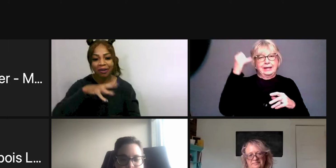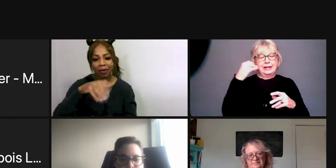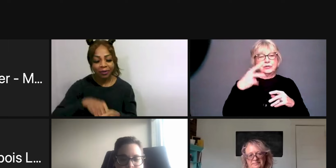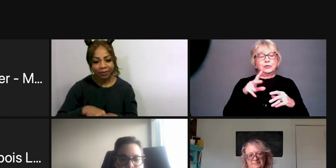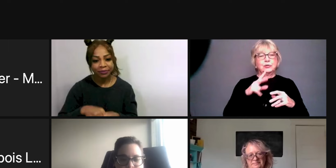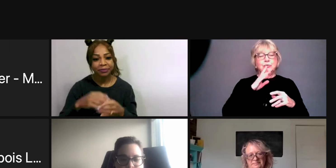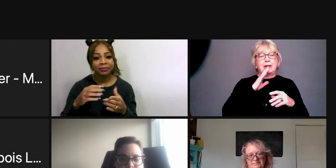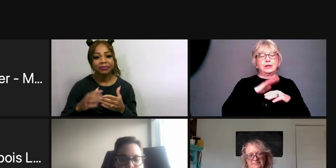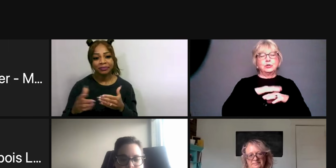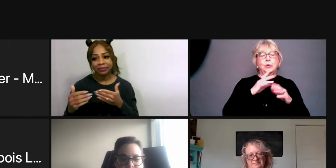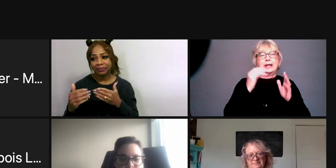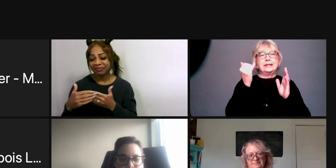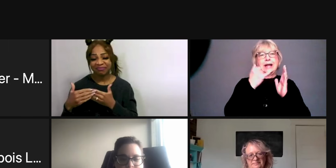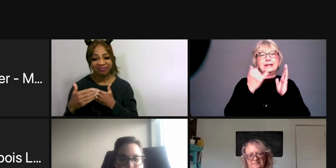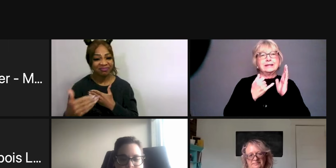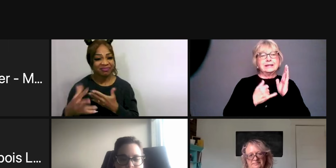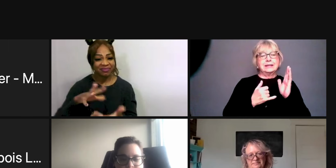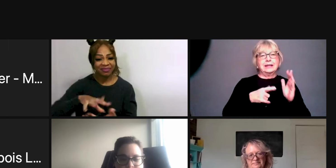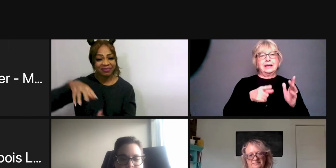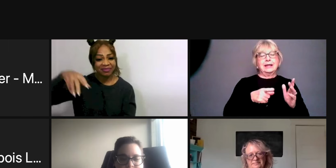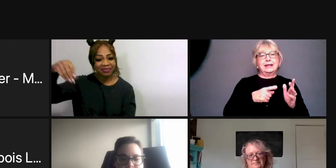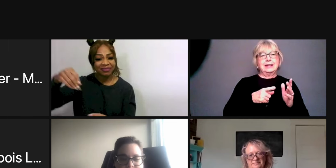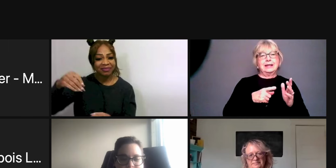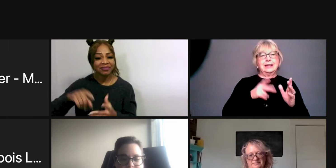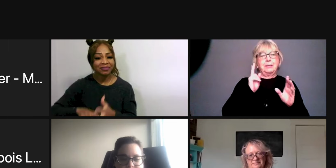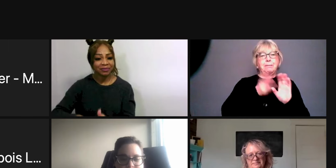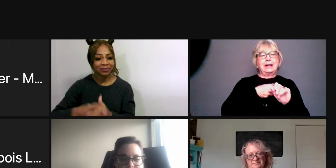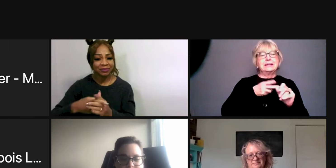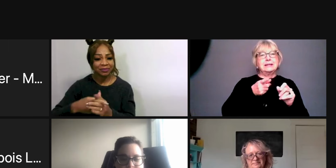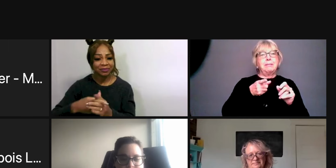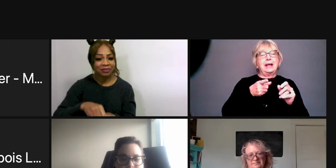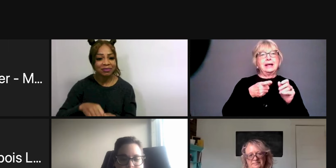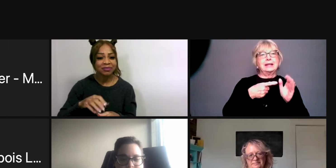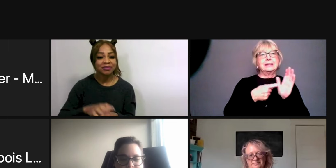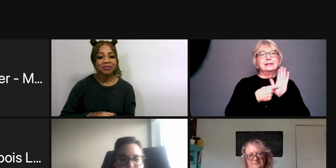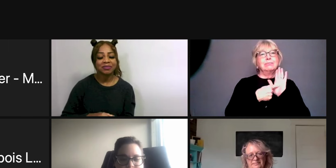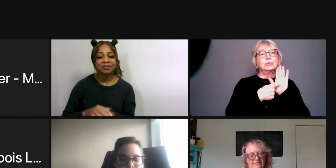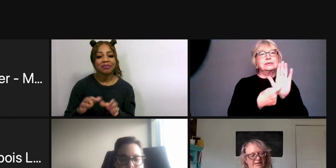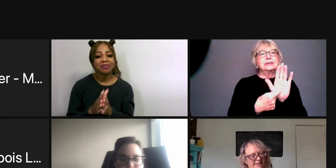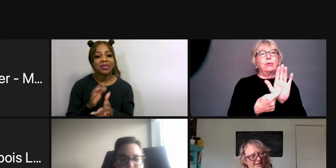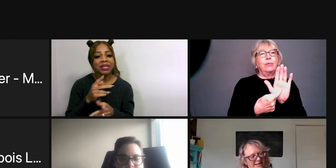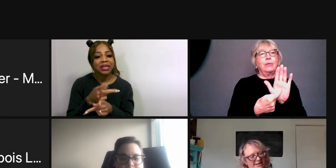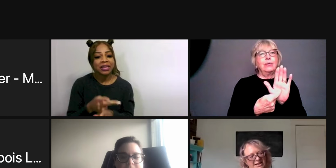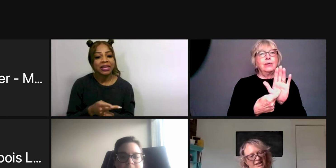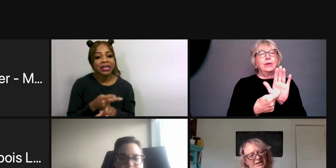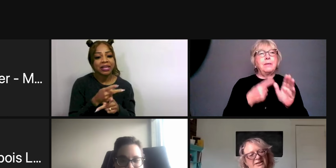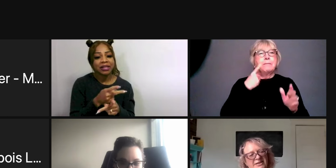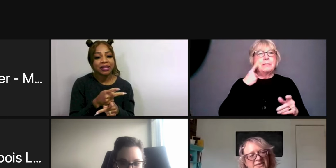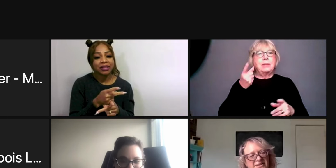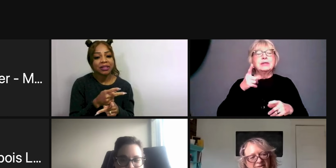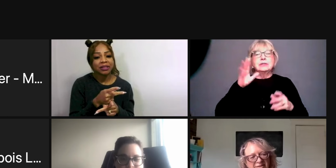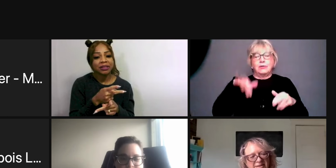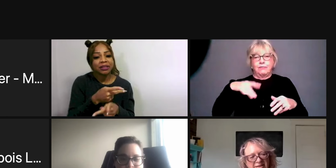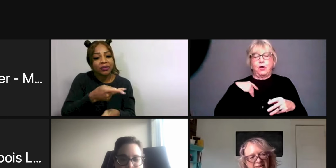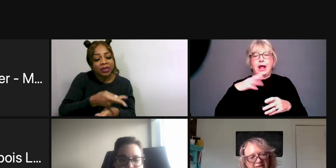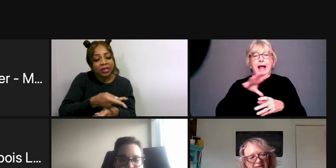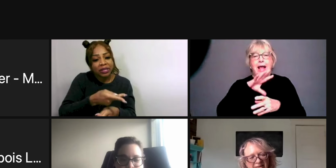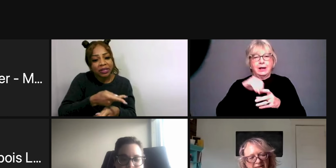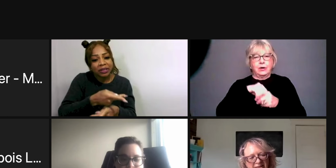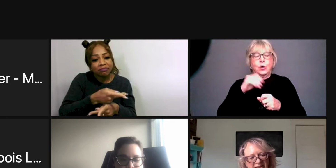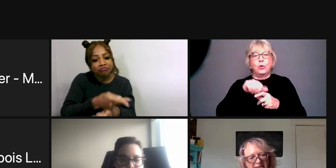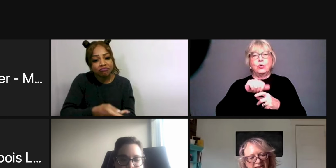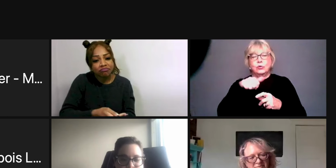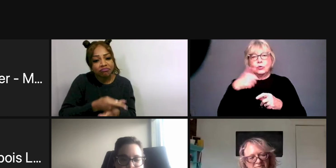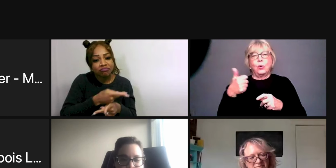nécessairement participer à l'exposition et à partir de ce moment-là on a commencé à inclure d'autres clauses